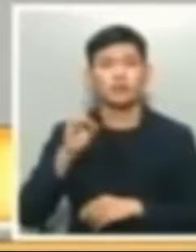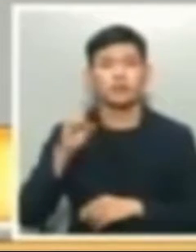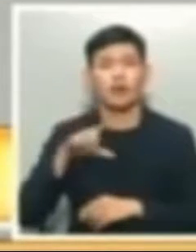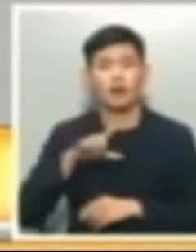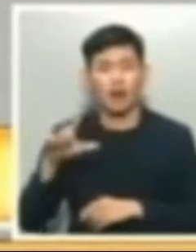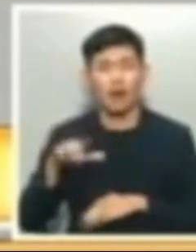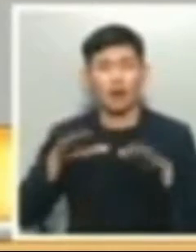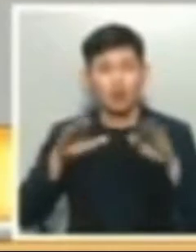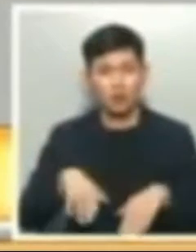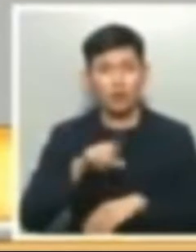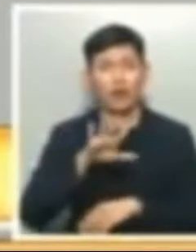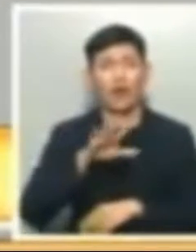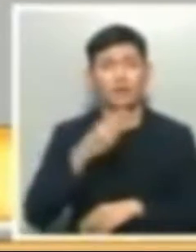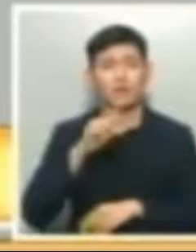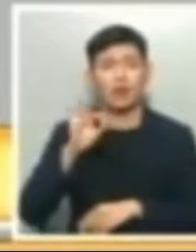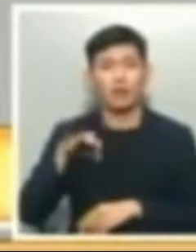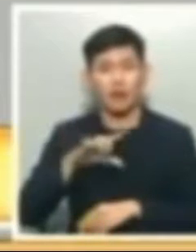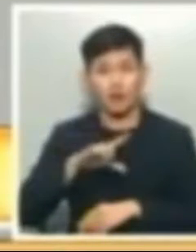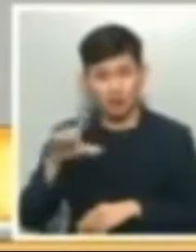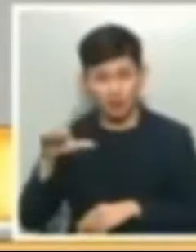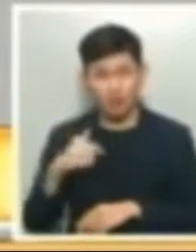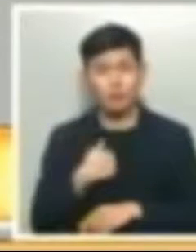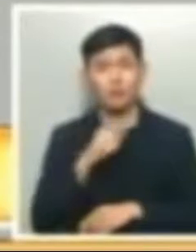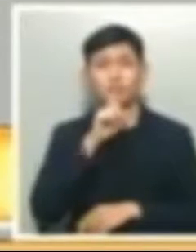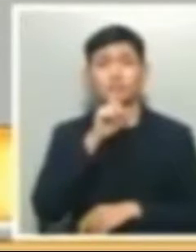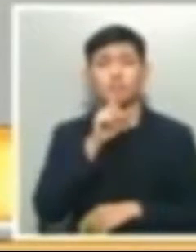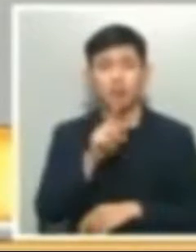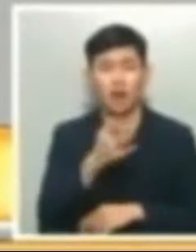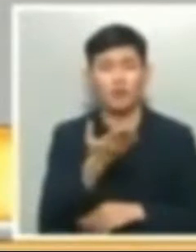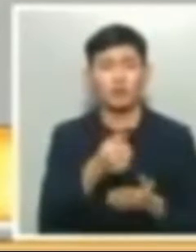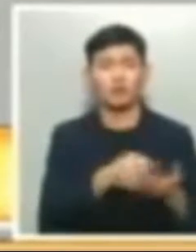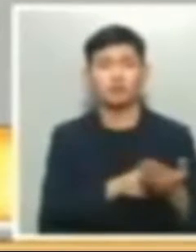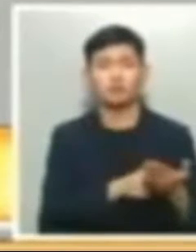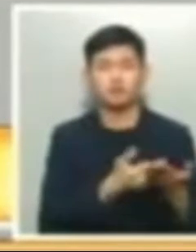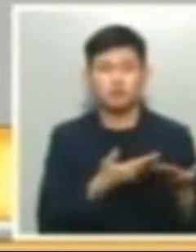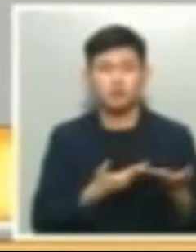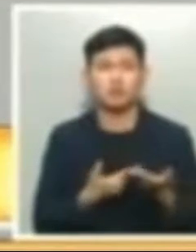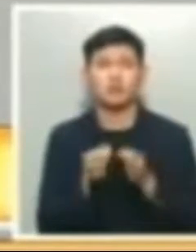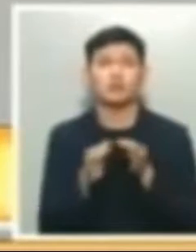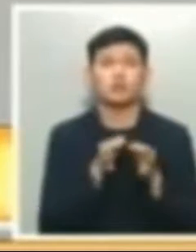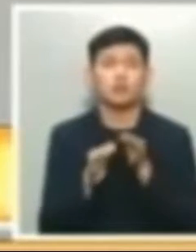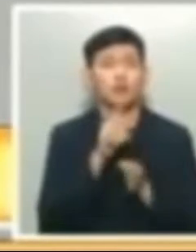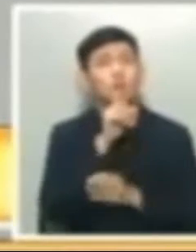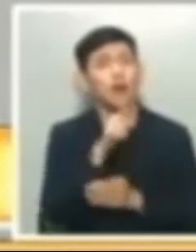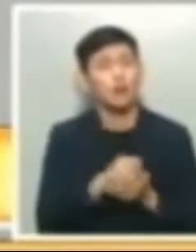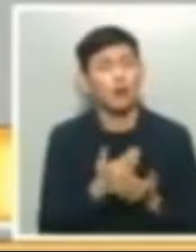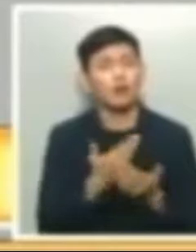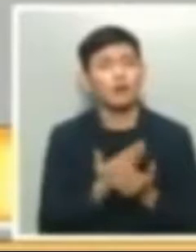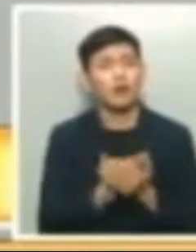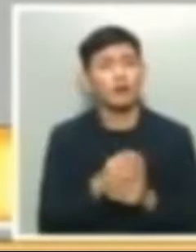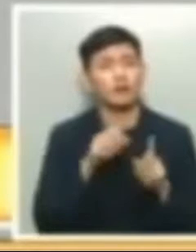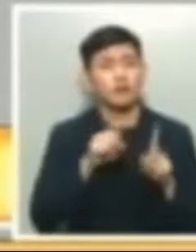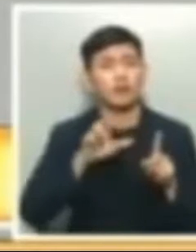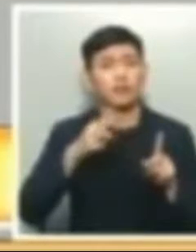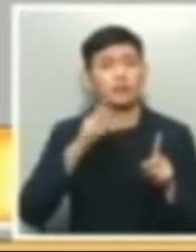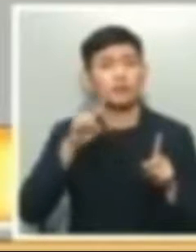หลือ 59,000 ล้านบาทผมได้เรียนถามท่านที่มาชี้แจงต่อกันมาที่การว่าในเมื่อลดลงจาก